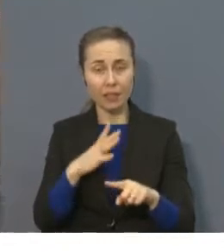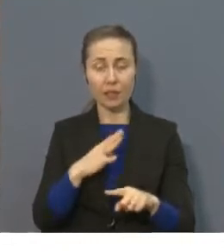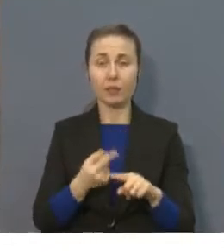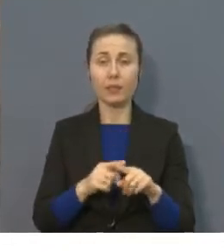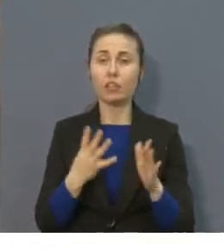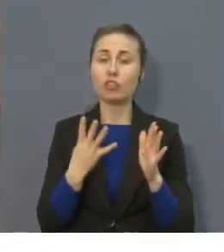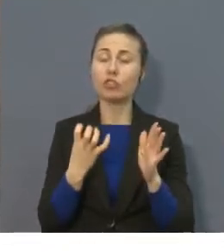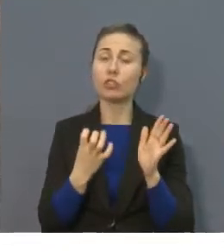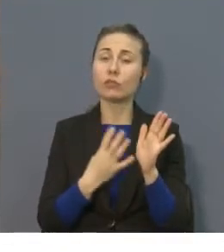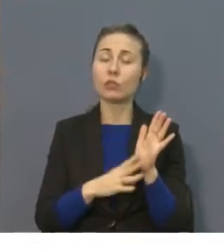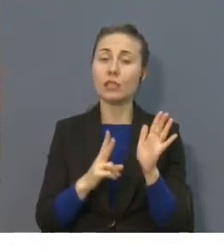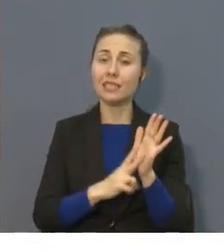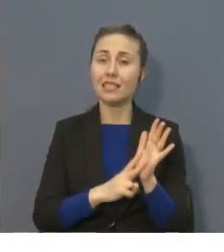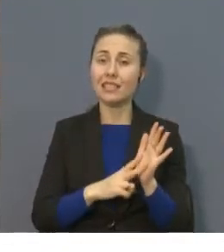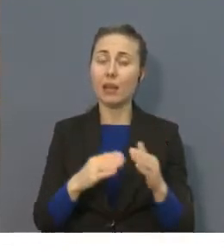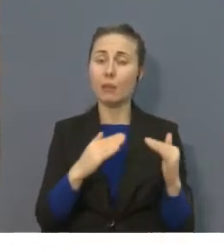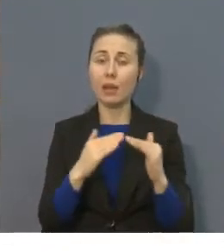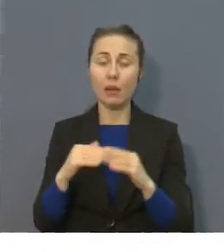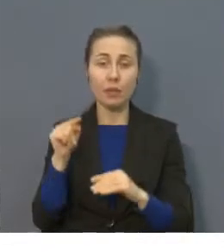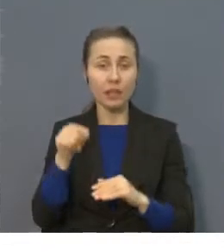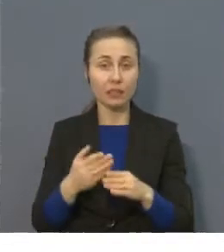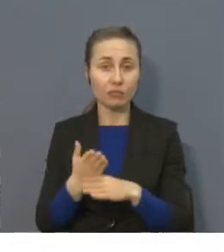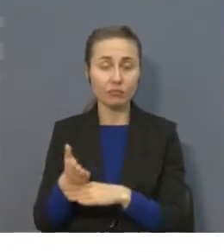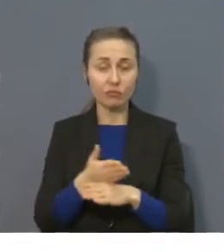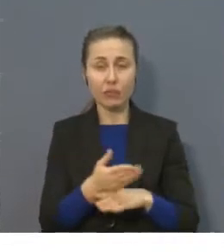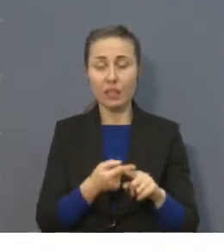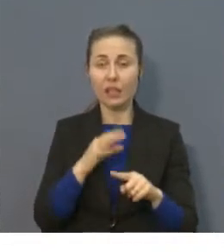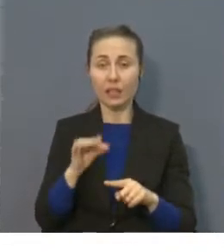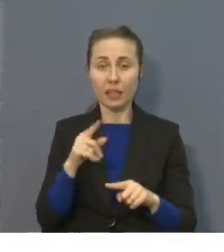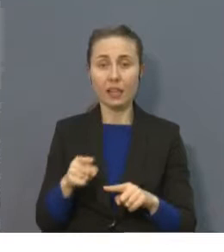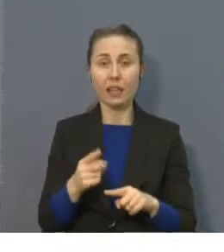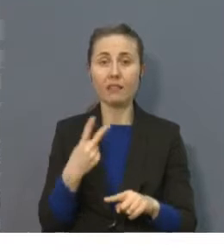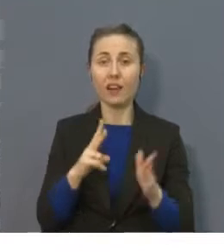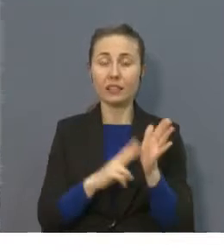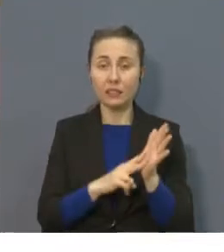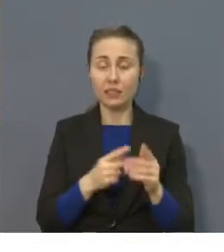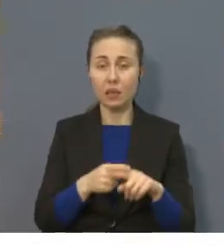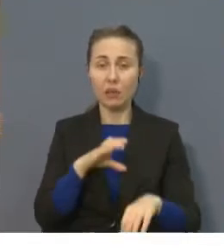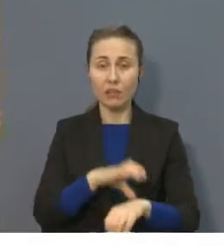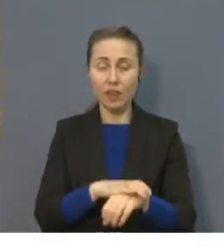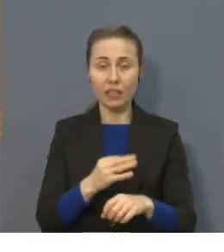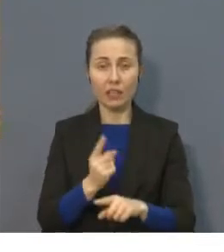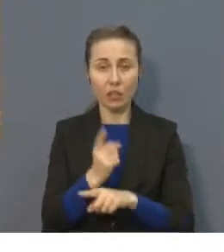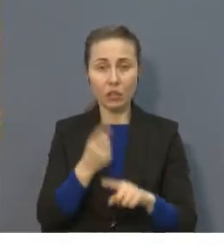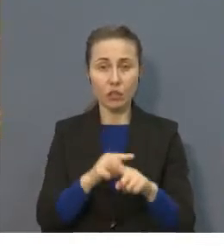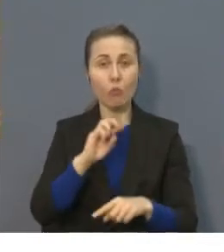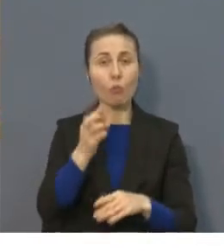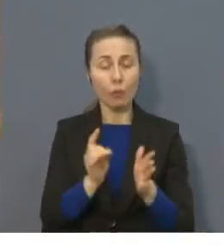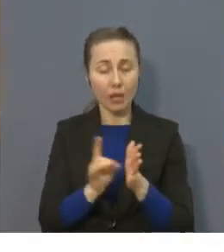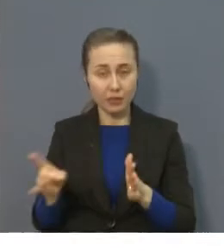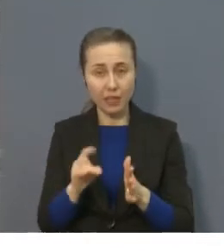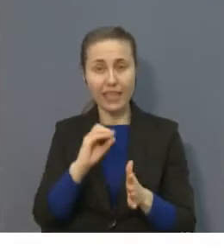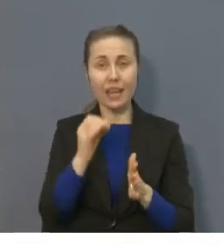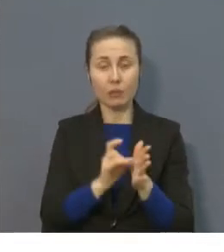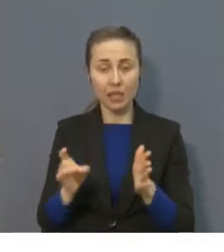20-сында бұзушылықтар анықталды. Өңірде карантиндік шараларды бұзу фактілері Бурабай, Ерементау, Есіл, Жақсы, Сандықтау